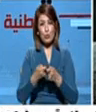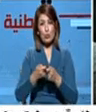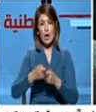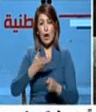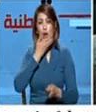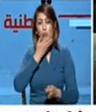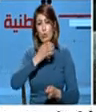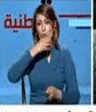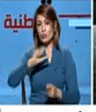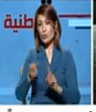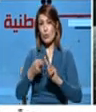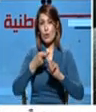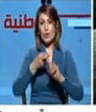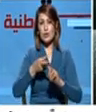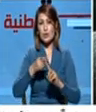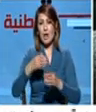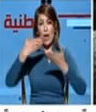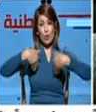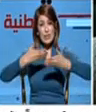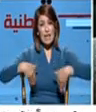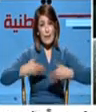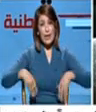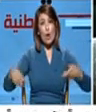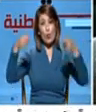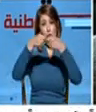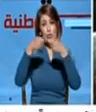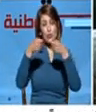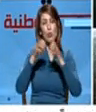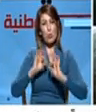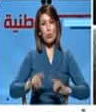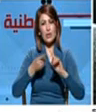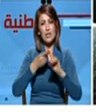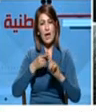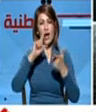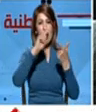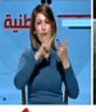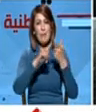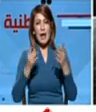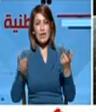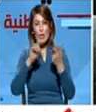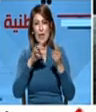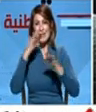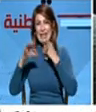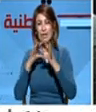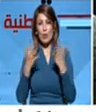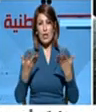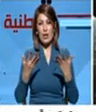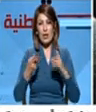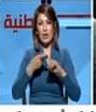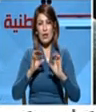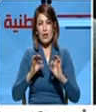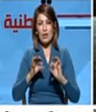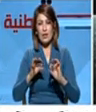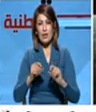فاقدين السند او اشخاص ذوي اعاقه فاقدين السند فيها عنصر اخر اه اه اللي هو ما اه